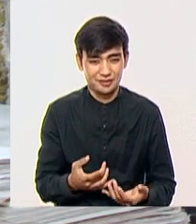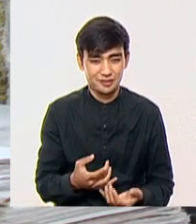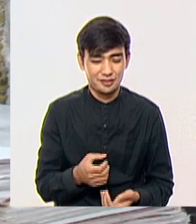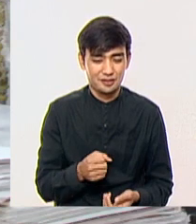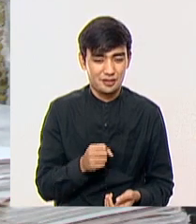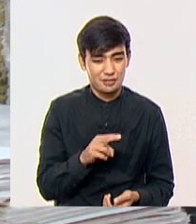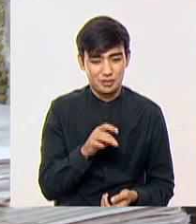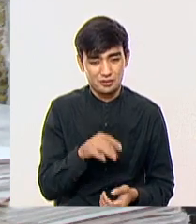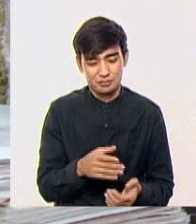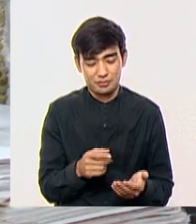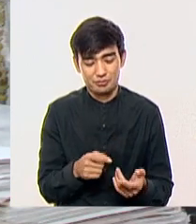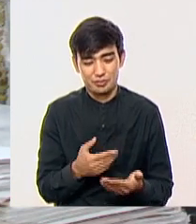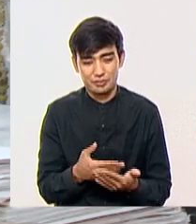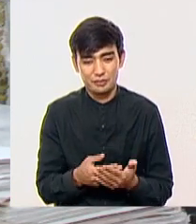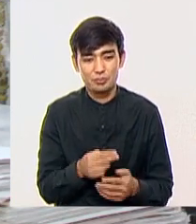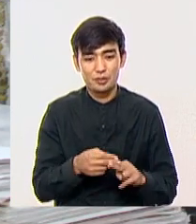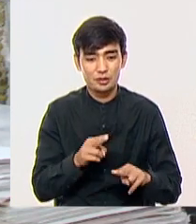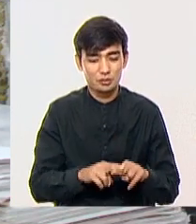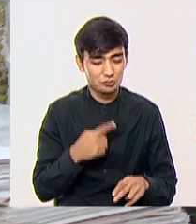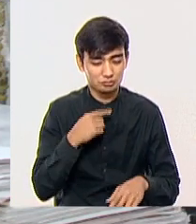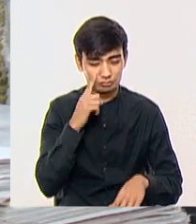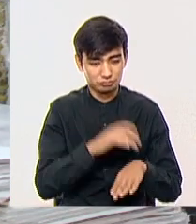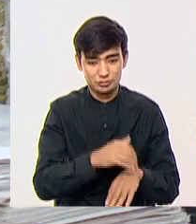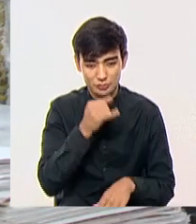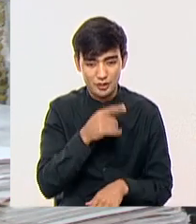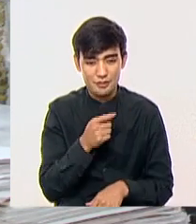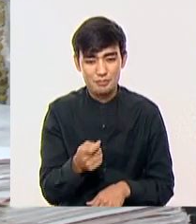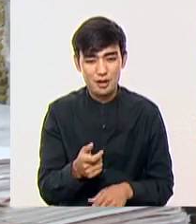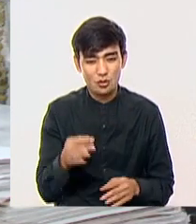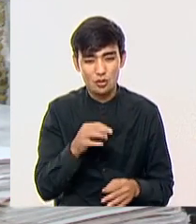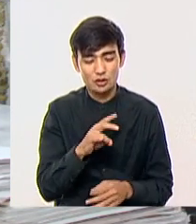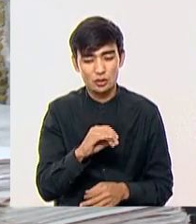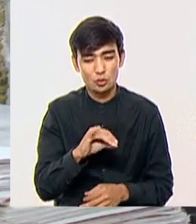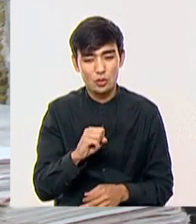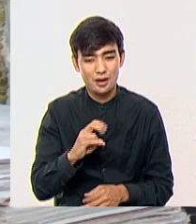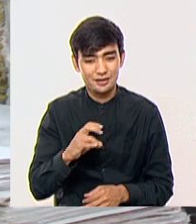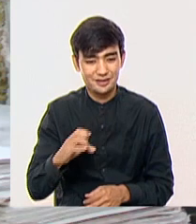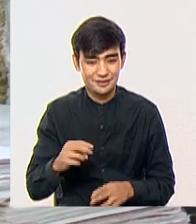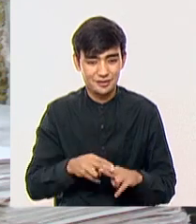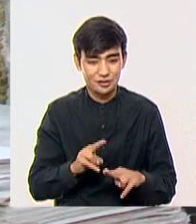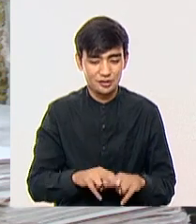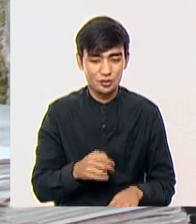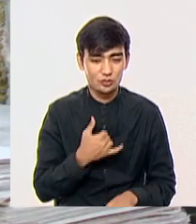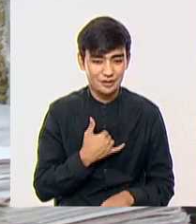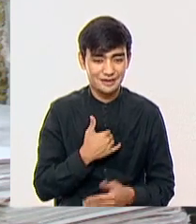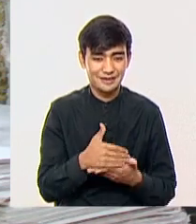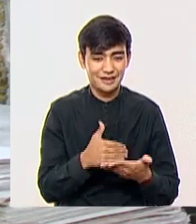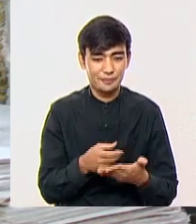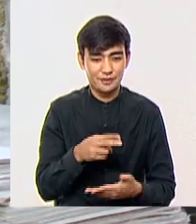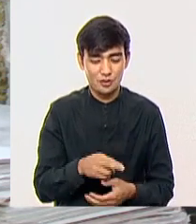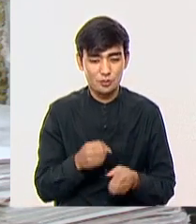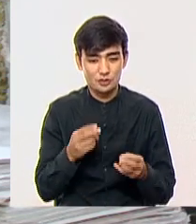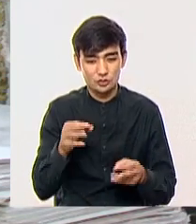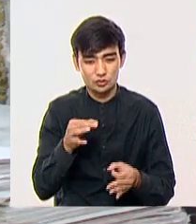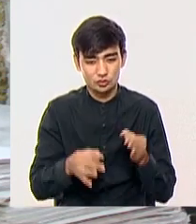аппаратов таких, да, допустим. Вот поэтому это, наверное, один из маленьких таких нюансов, который вошел в нашу систему для безопасности